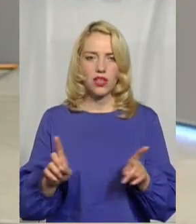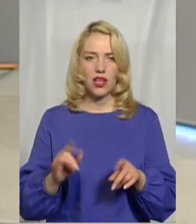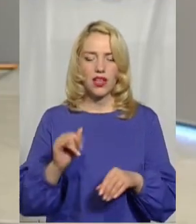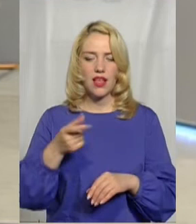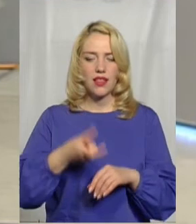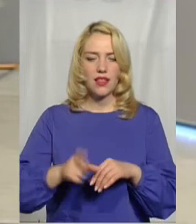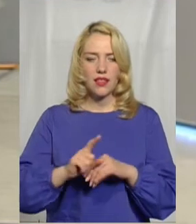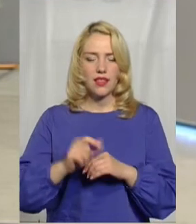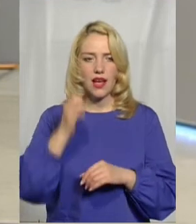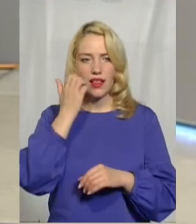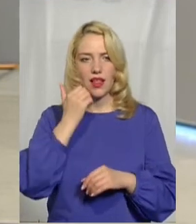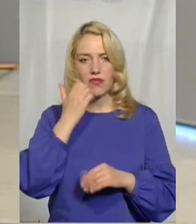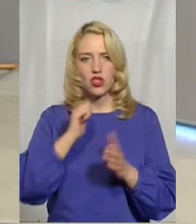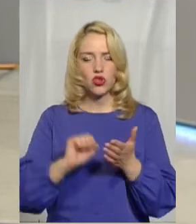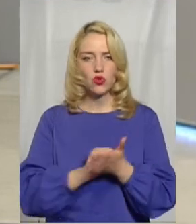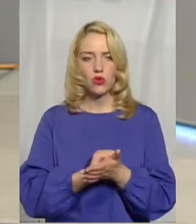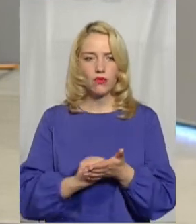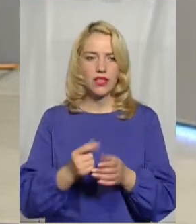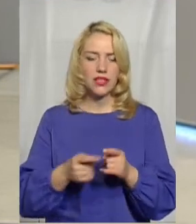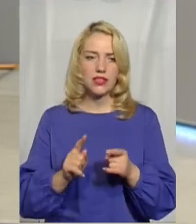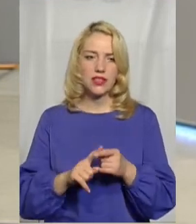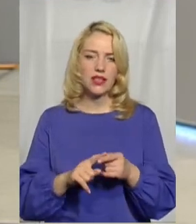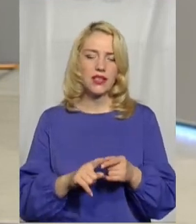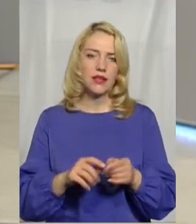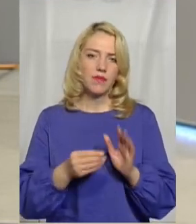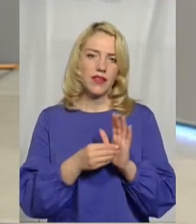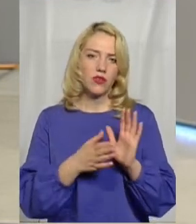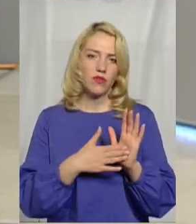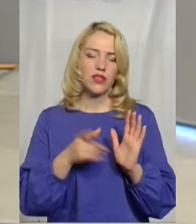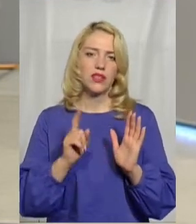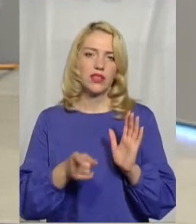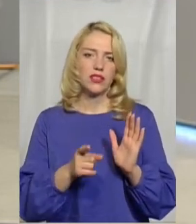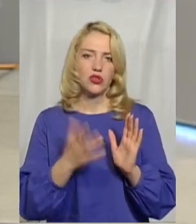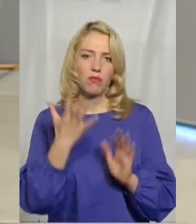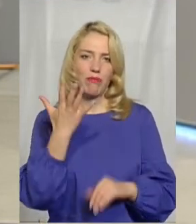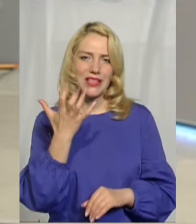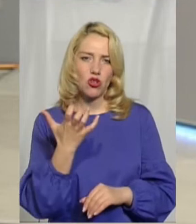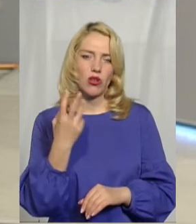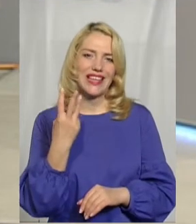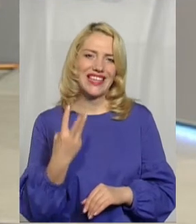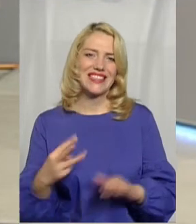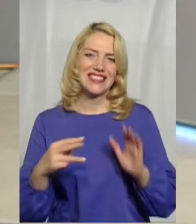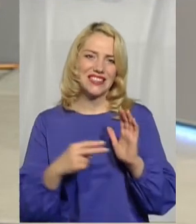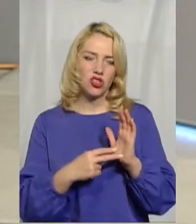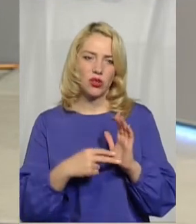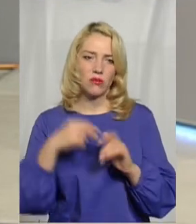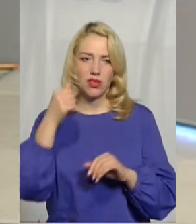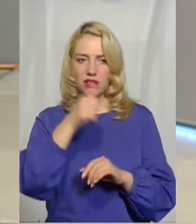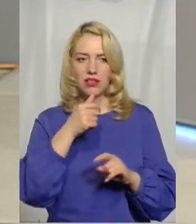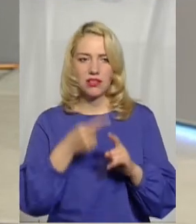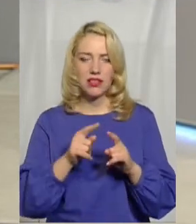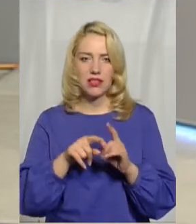а найдавніший документ, так, це документ за 1500, датований 1537 роком, це